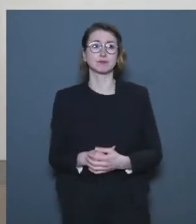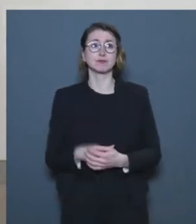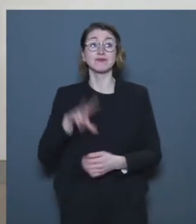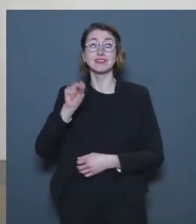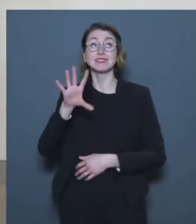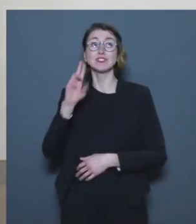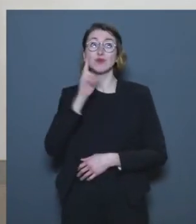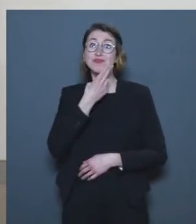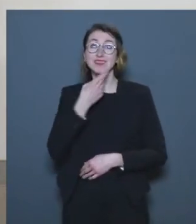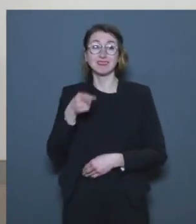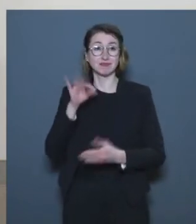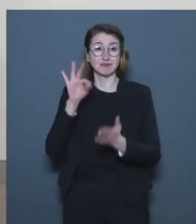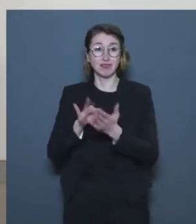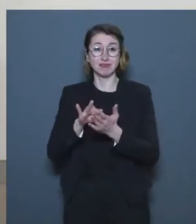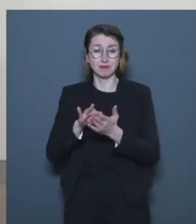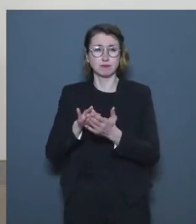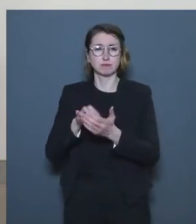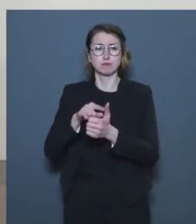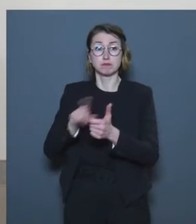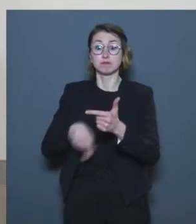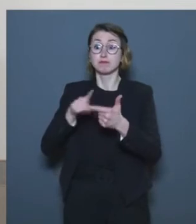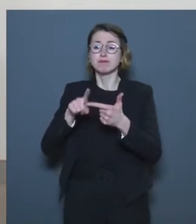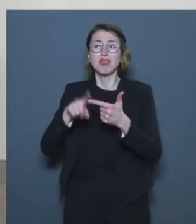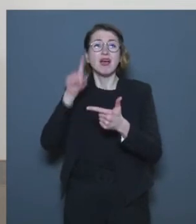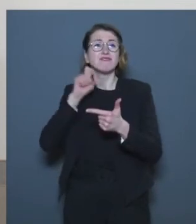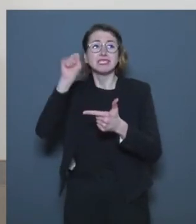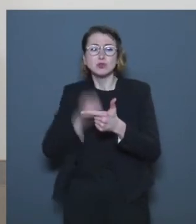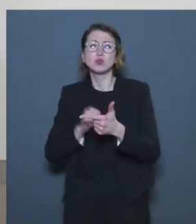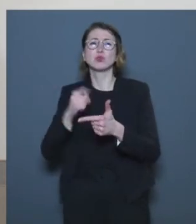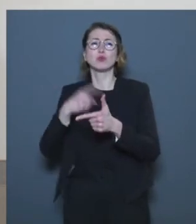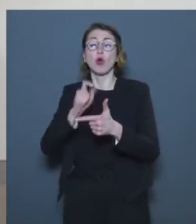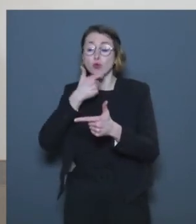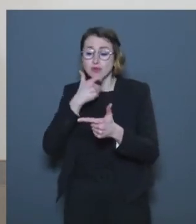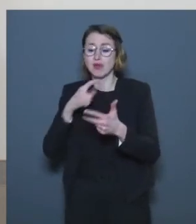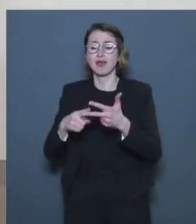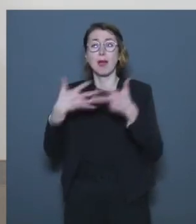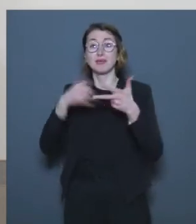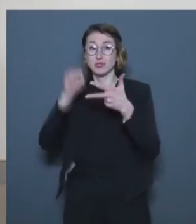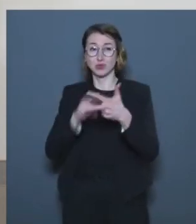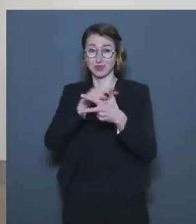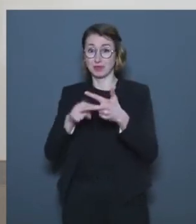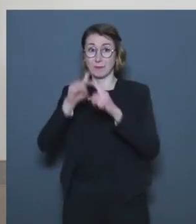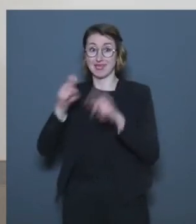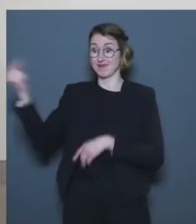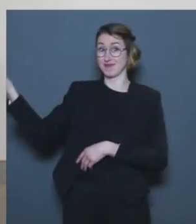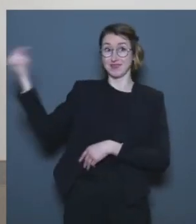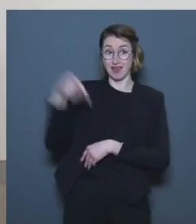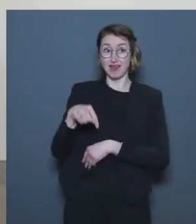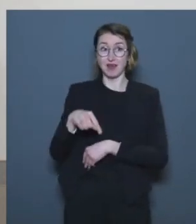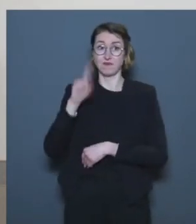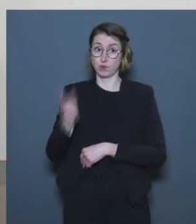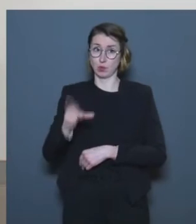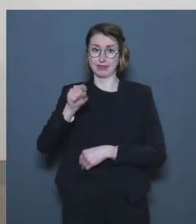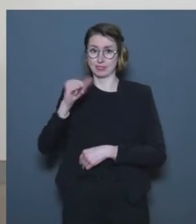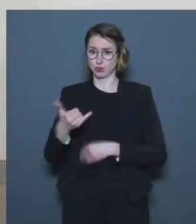de l'Amérique du Sud devront aussi respecter une mesure de quarantaine de 10 jours en